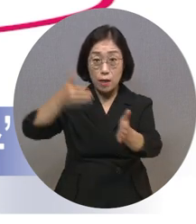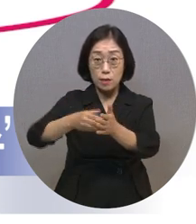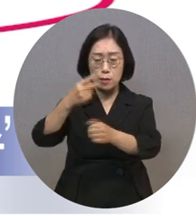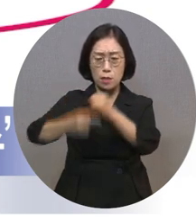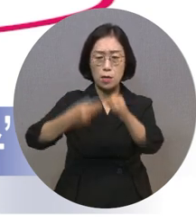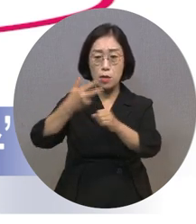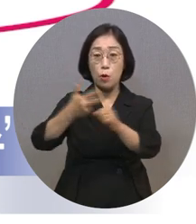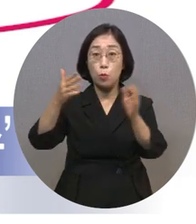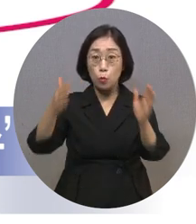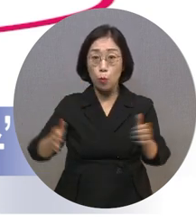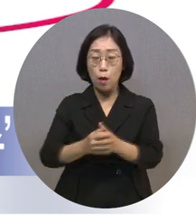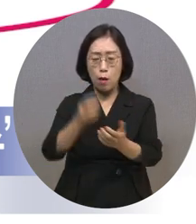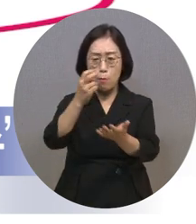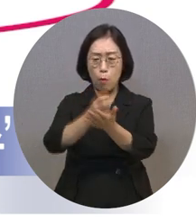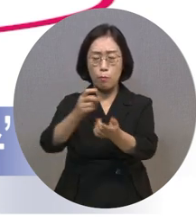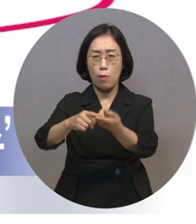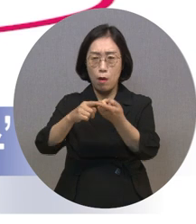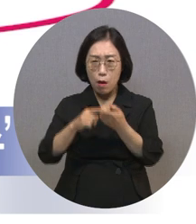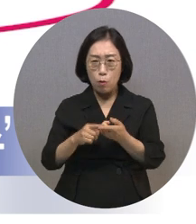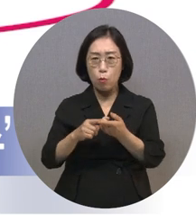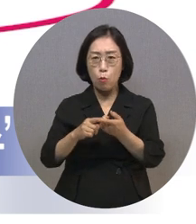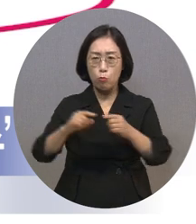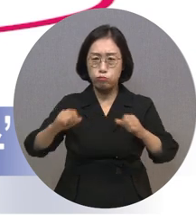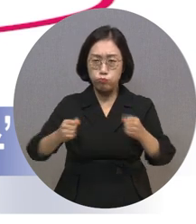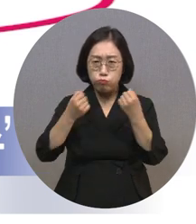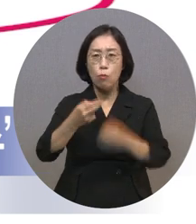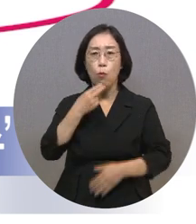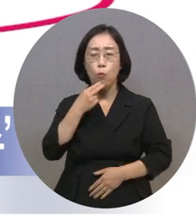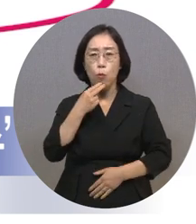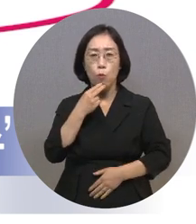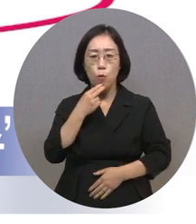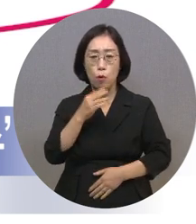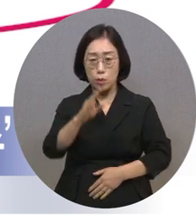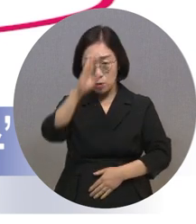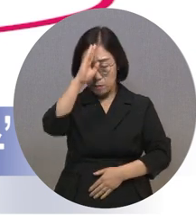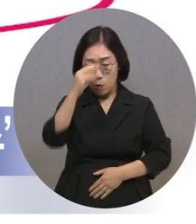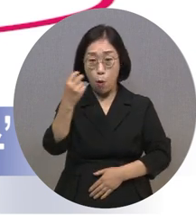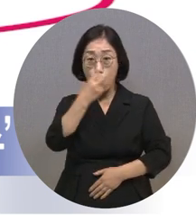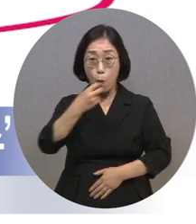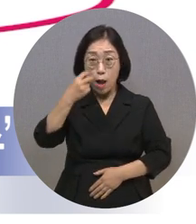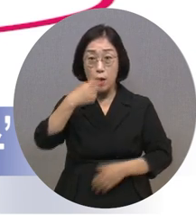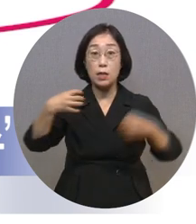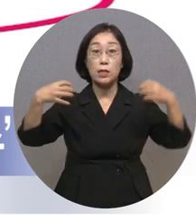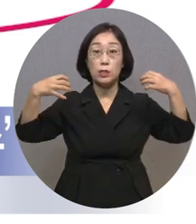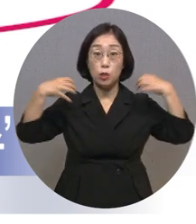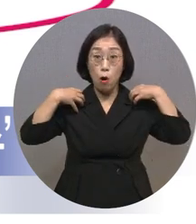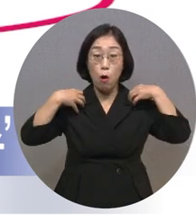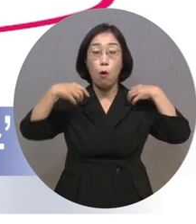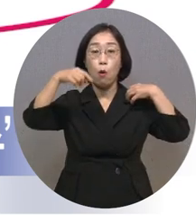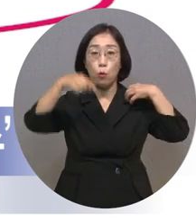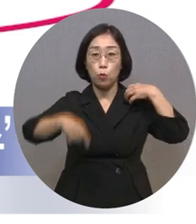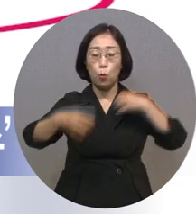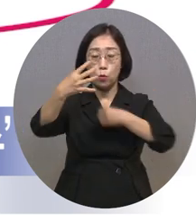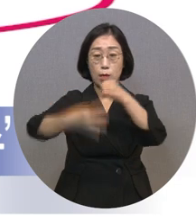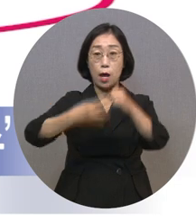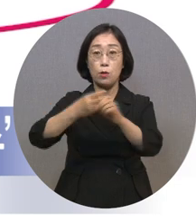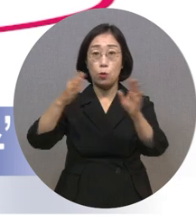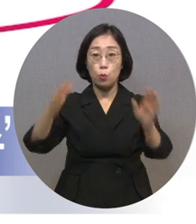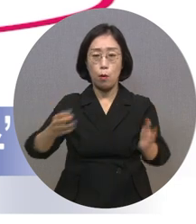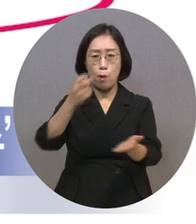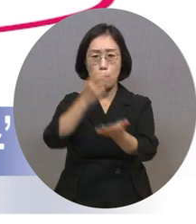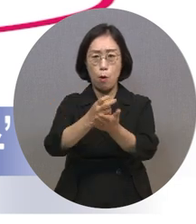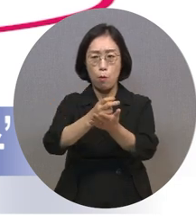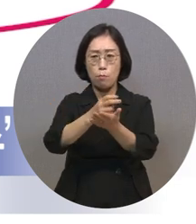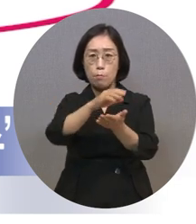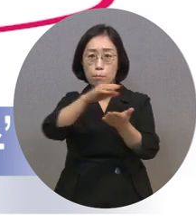단 한 번도 법정 비율을 지키지 않았으며 질병 관리 청도 지난 2020년 승격된 일에 4년 내내 법정